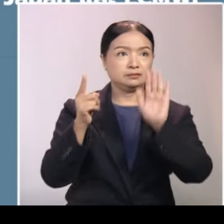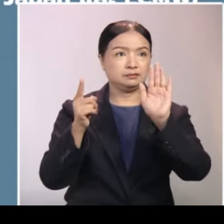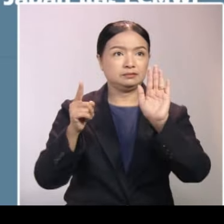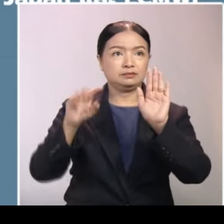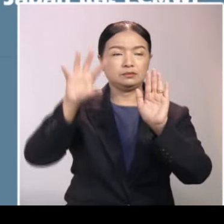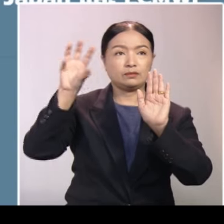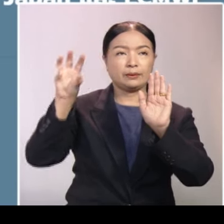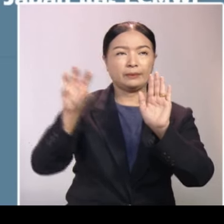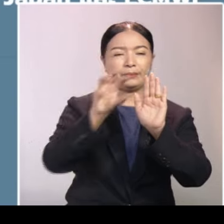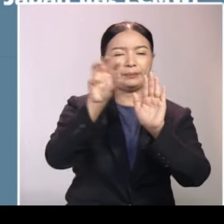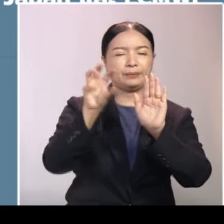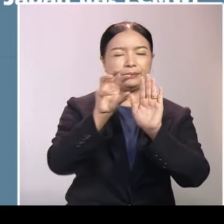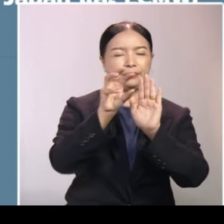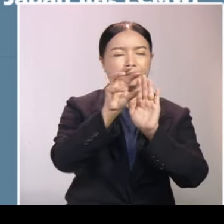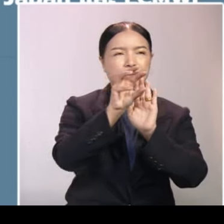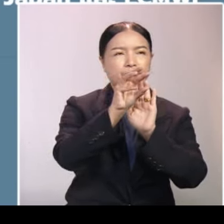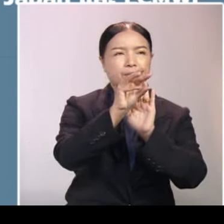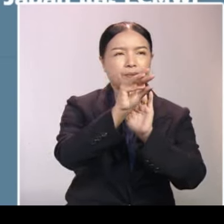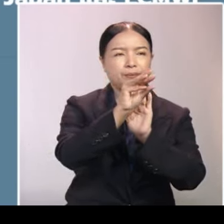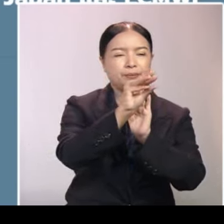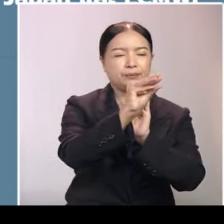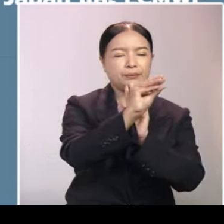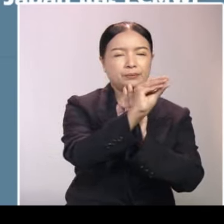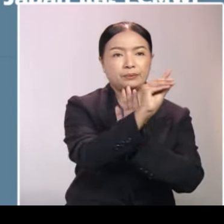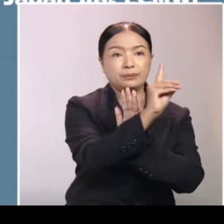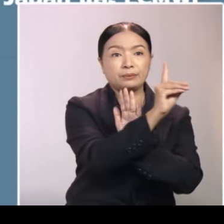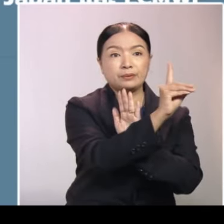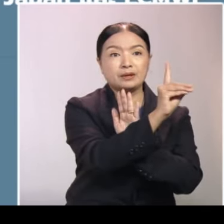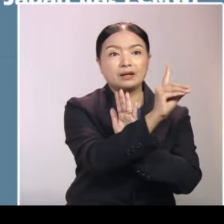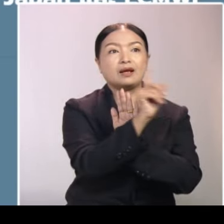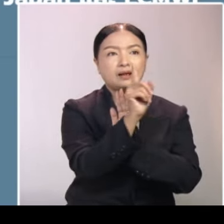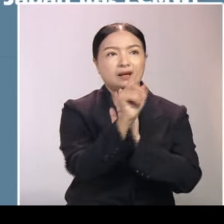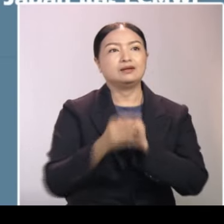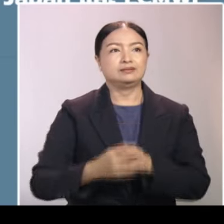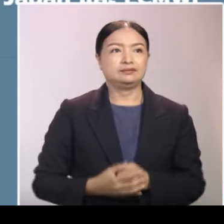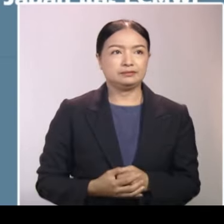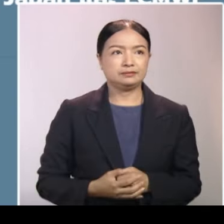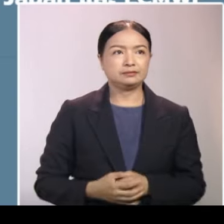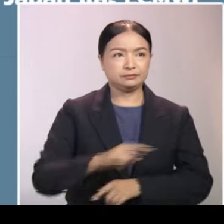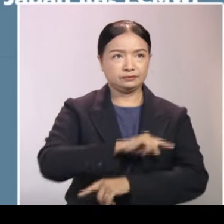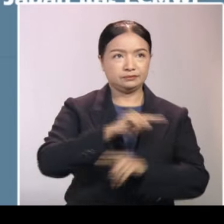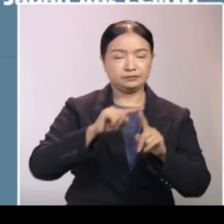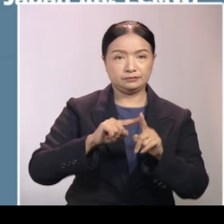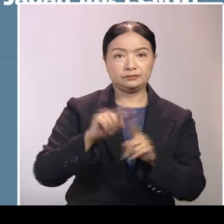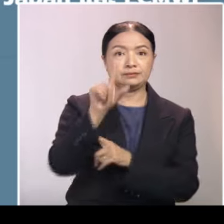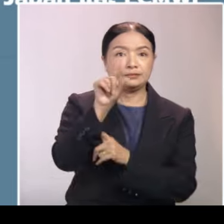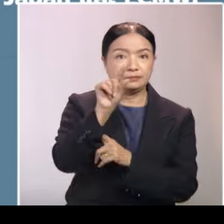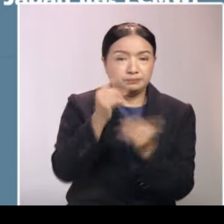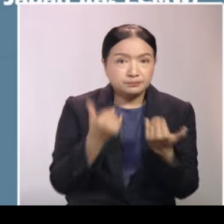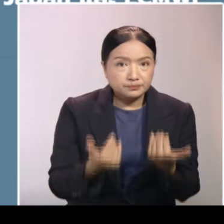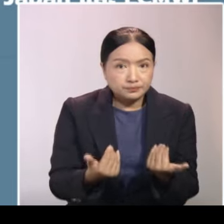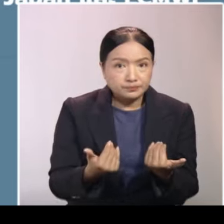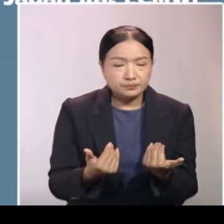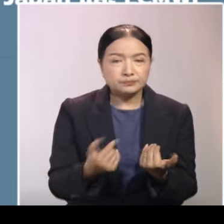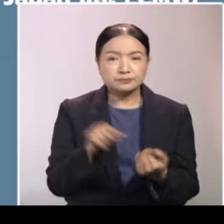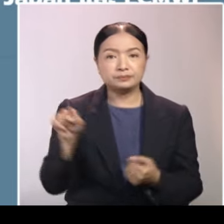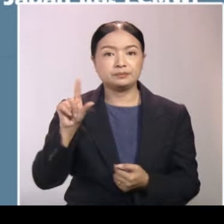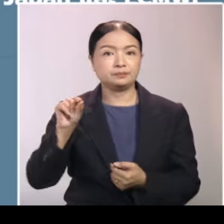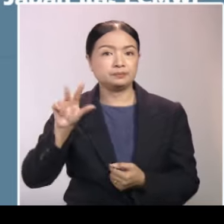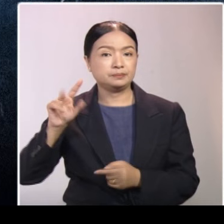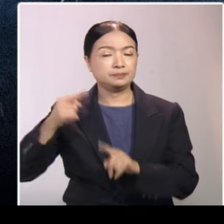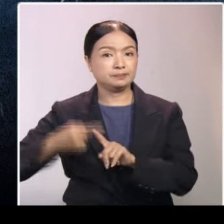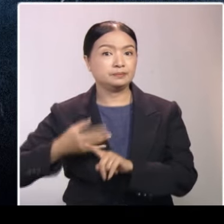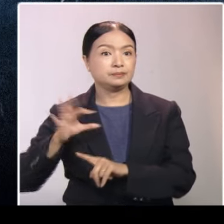มันเข้าไทยเต็มๆเป็นพายุลูกแรกด้วยตามที่กรมอุตุบอกนะคะโดยในช่วงระหว่างวันที่ 20คือวันนี้จนถึง 23